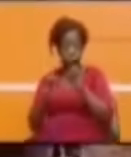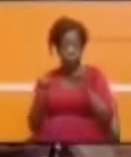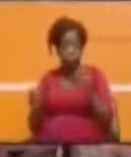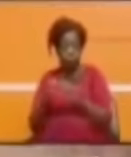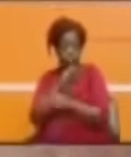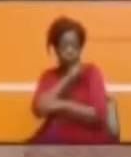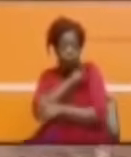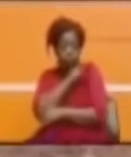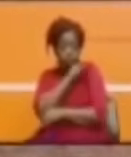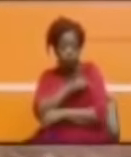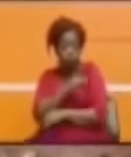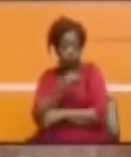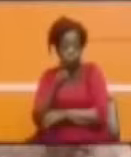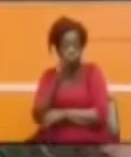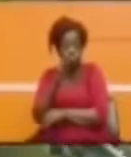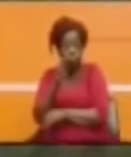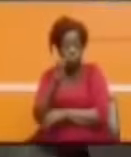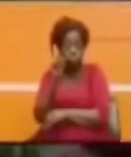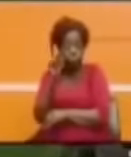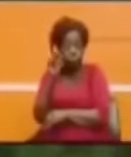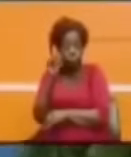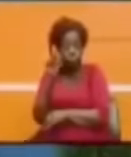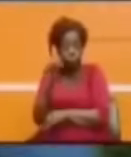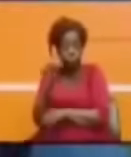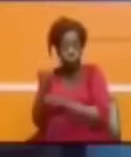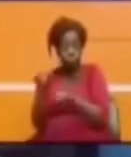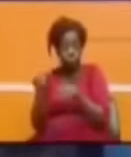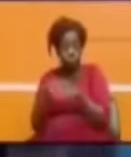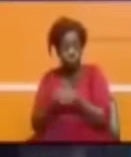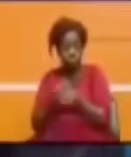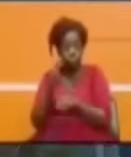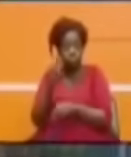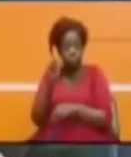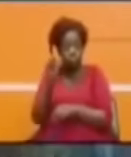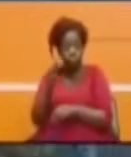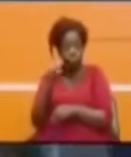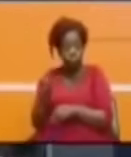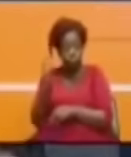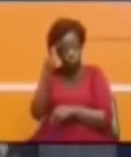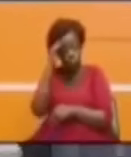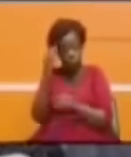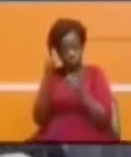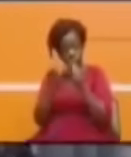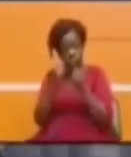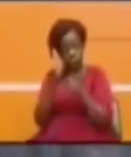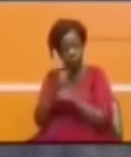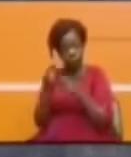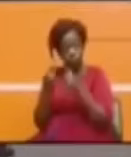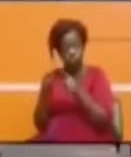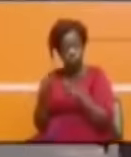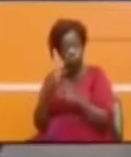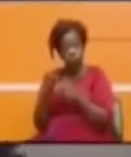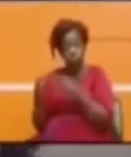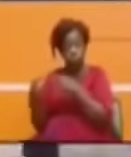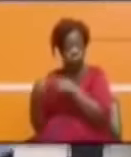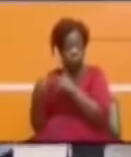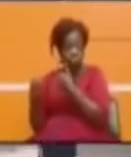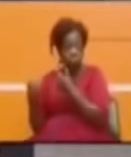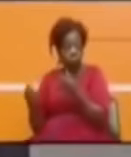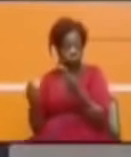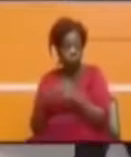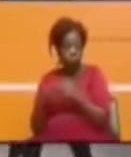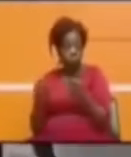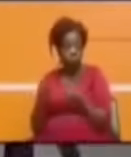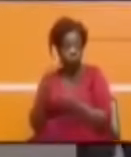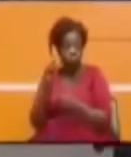Health Training Schools e Kasana Luweero ery'omubaka Dennis Ssekabira poliisi ng'eriwamu n'ebitongole ebyenjawulo ebikwatibwako okubadde n'ekya